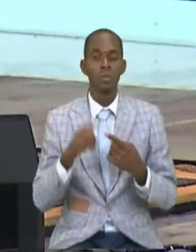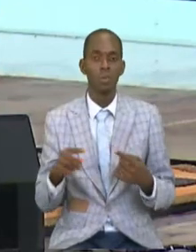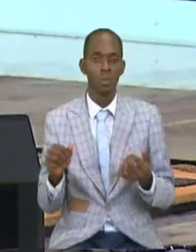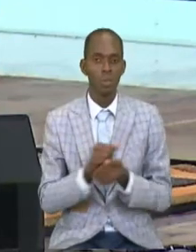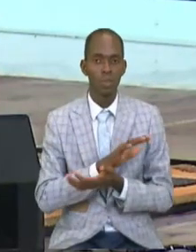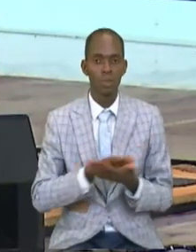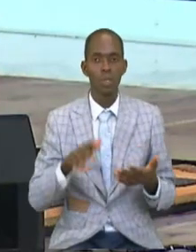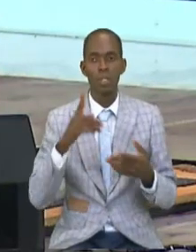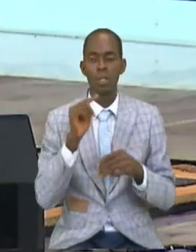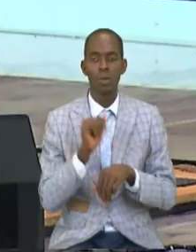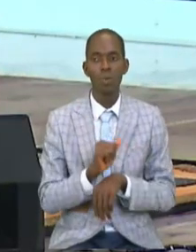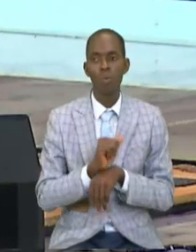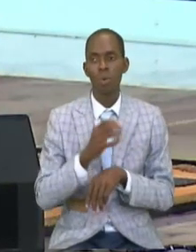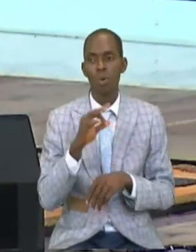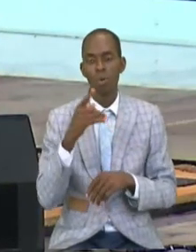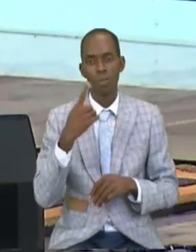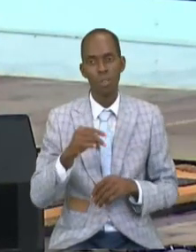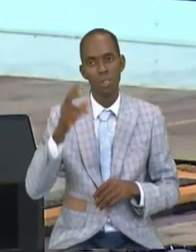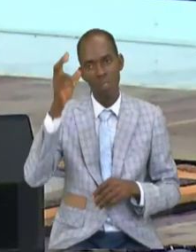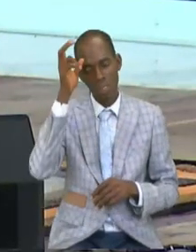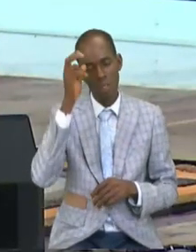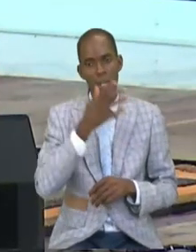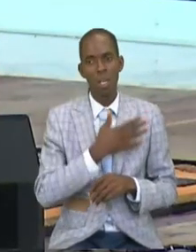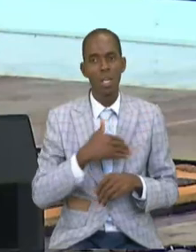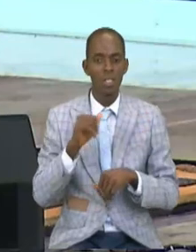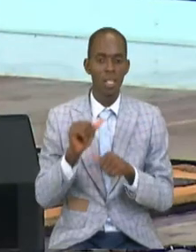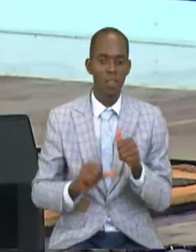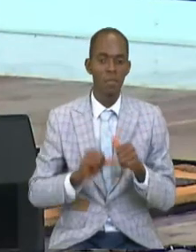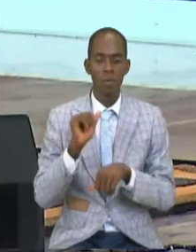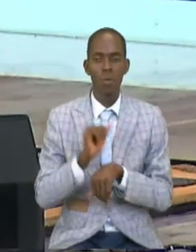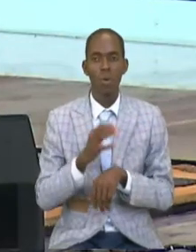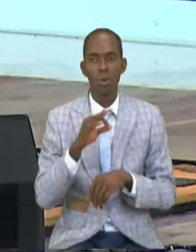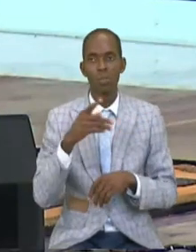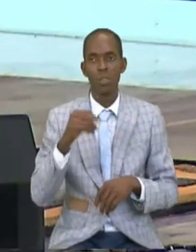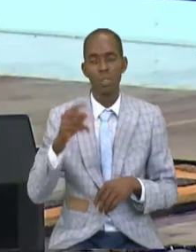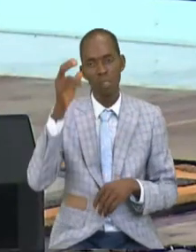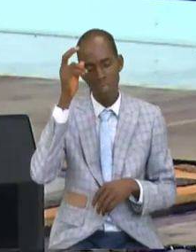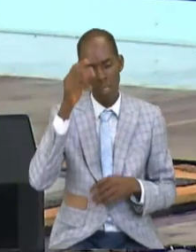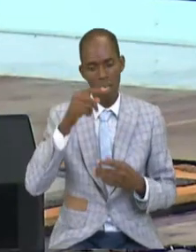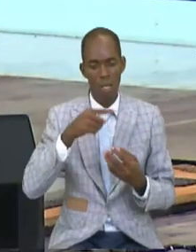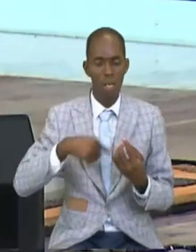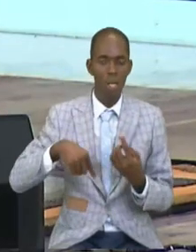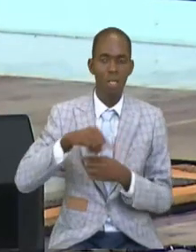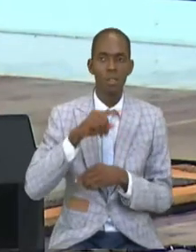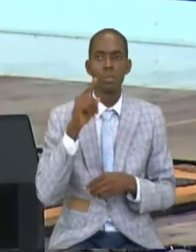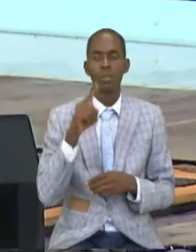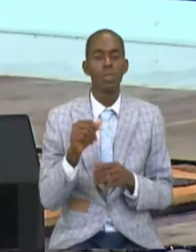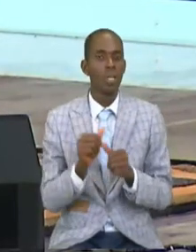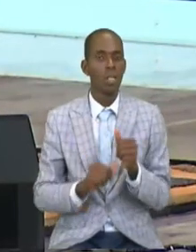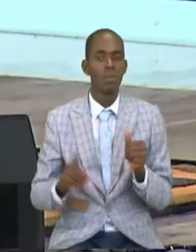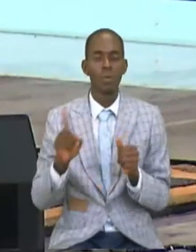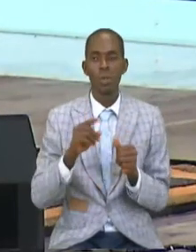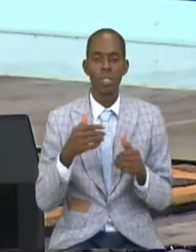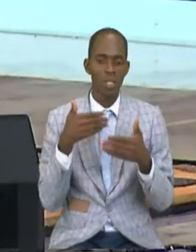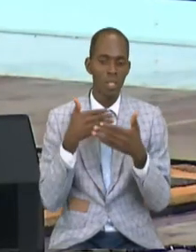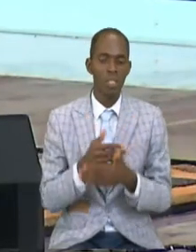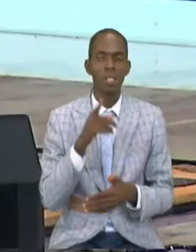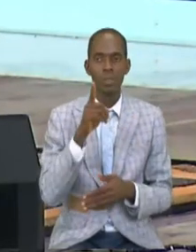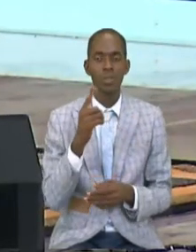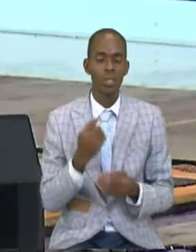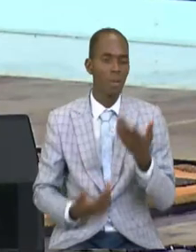détruire les œuvres du diable. Et toute œuvre du diable autour de toi, où que cela se